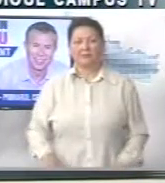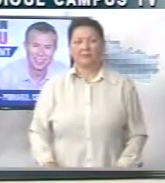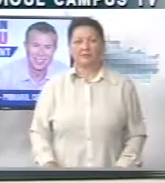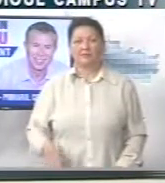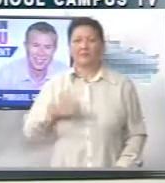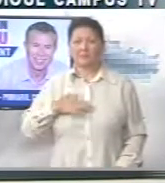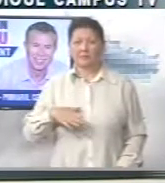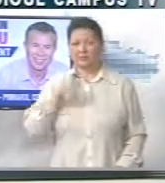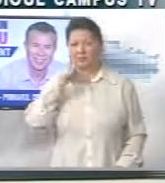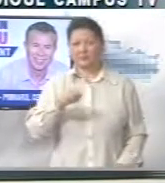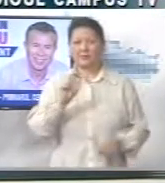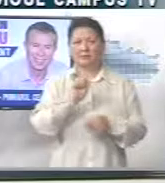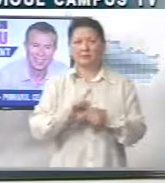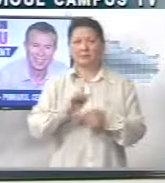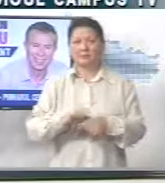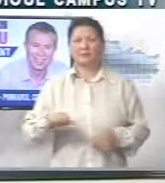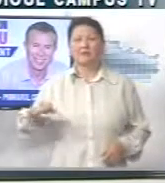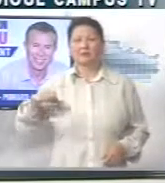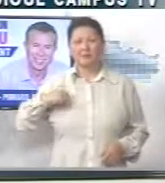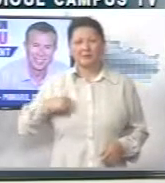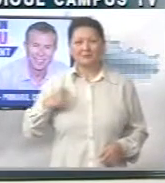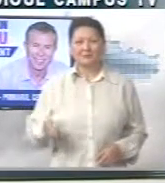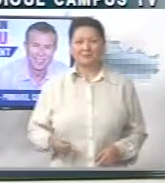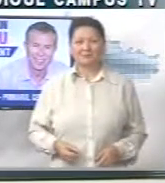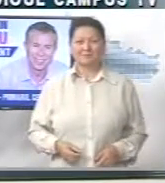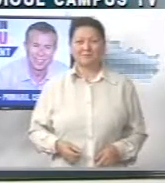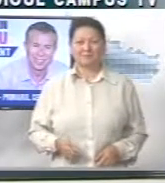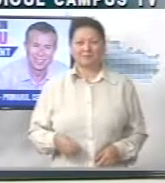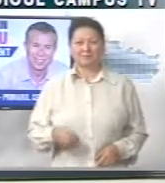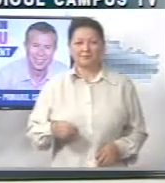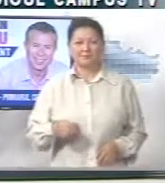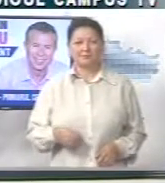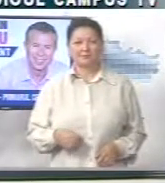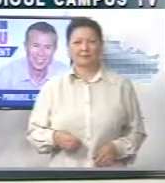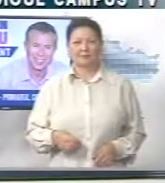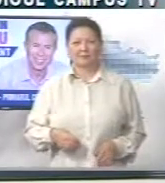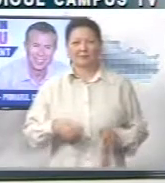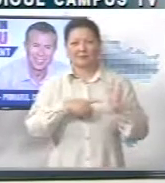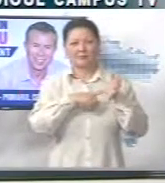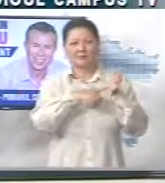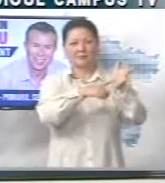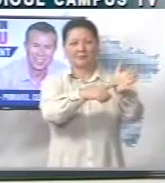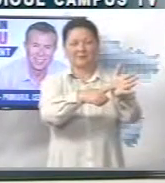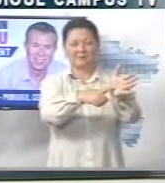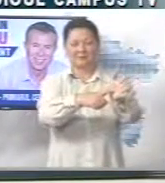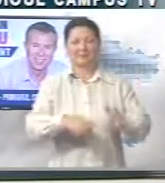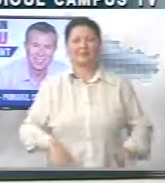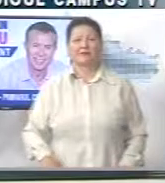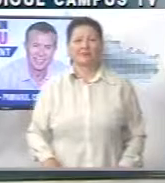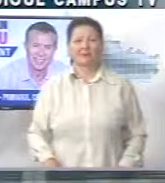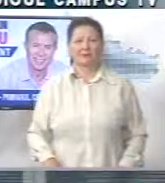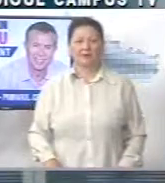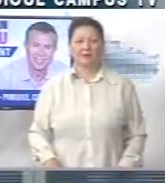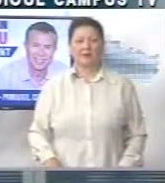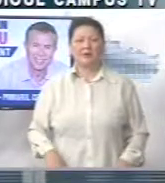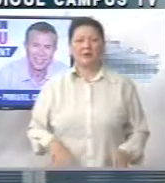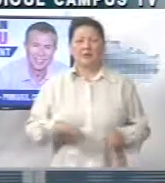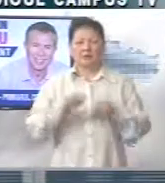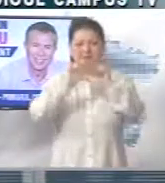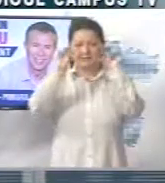Sunteți așezat undeva anume pe buletinul de vot. Exact. Haideți am și pregătit pentru că este emisiune electorală. Să le